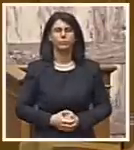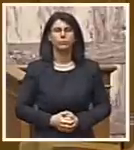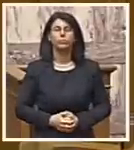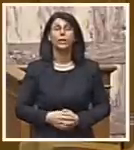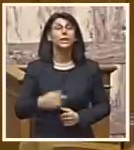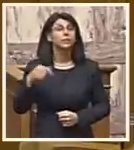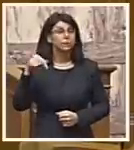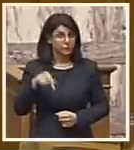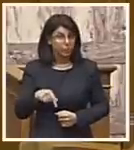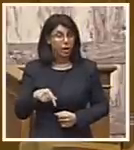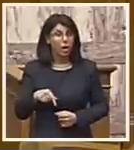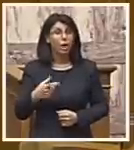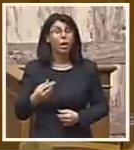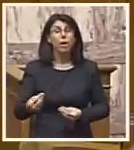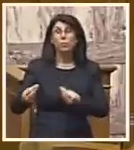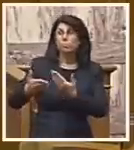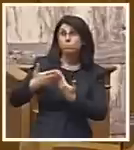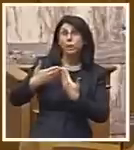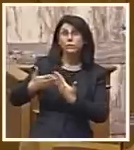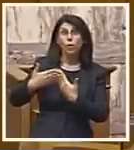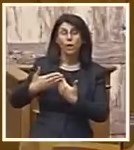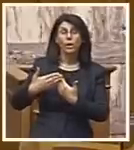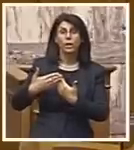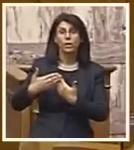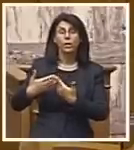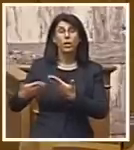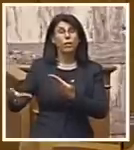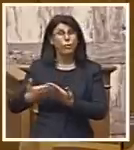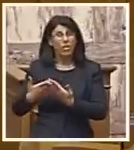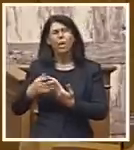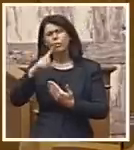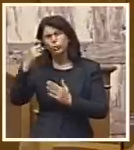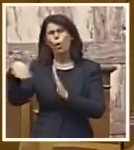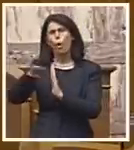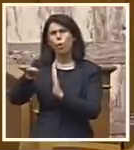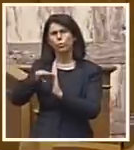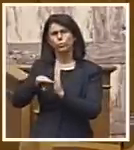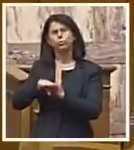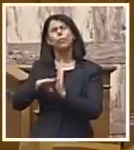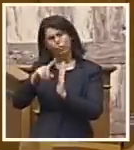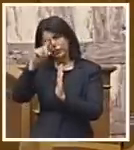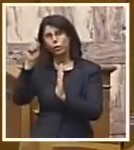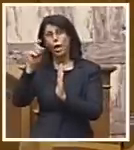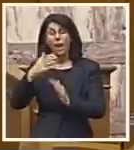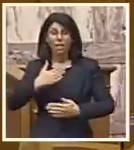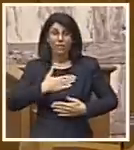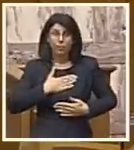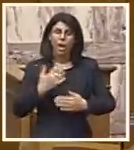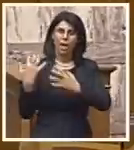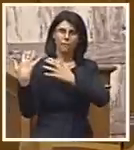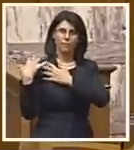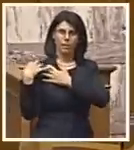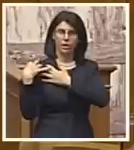Σήμερα μας δίνουν χείρα βοηθείας, με δύσκολους όρους. Αλλά είναι δικιά μας η ευθύνη